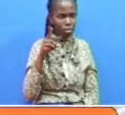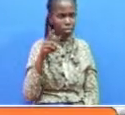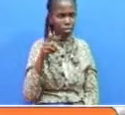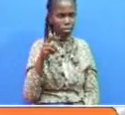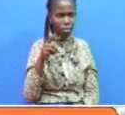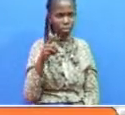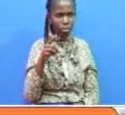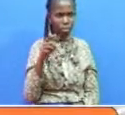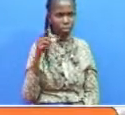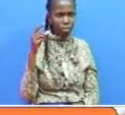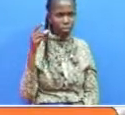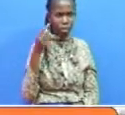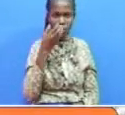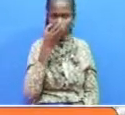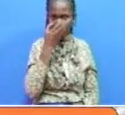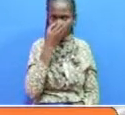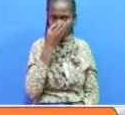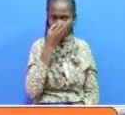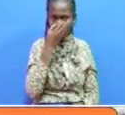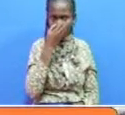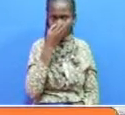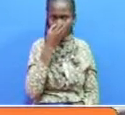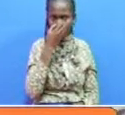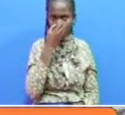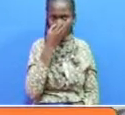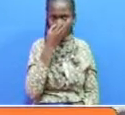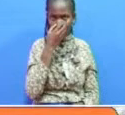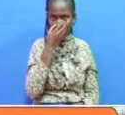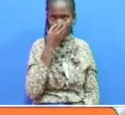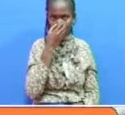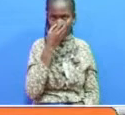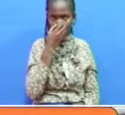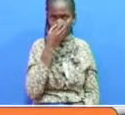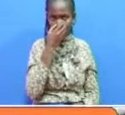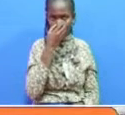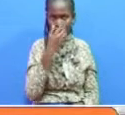the candidate Mr. Ruto should disqualify his running mate